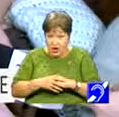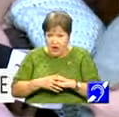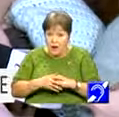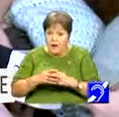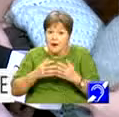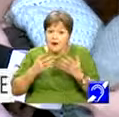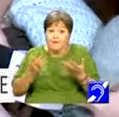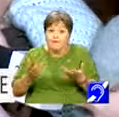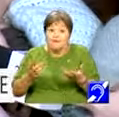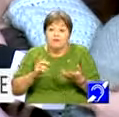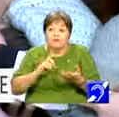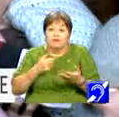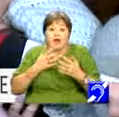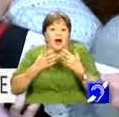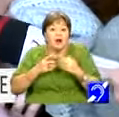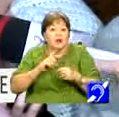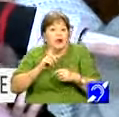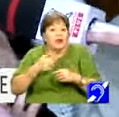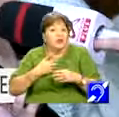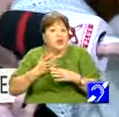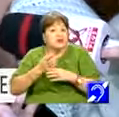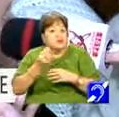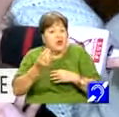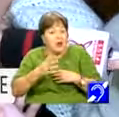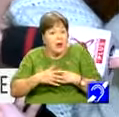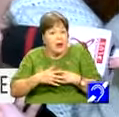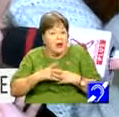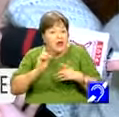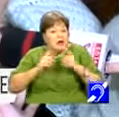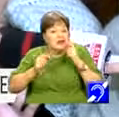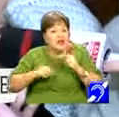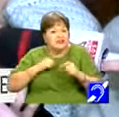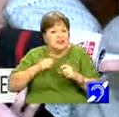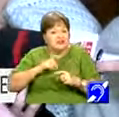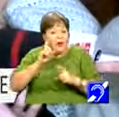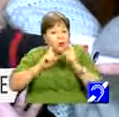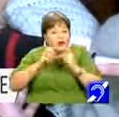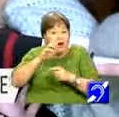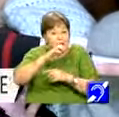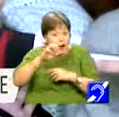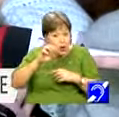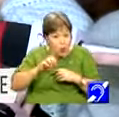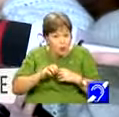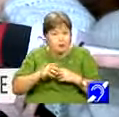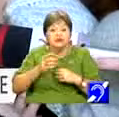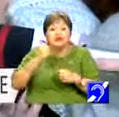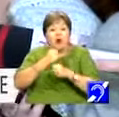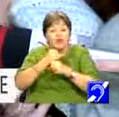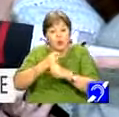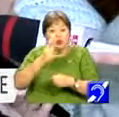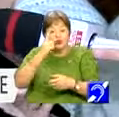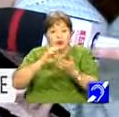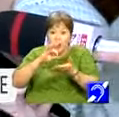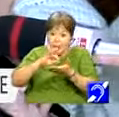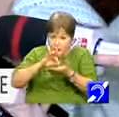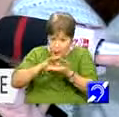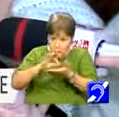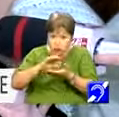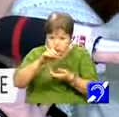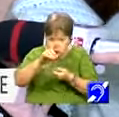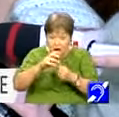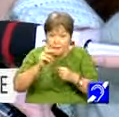care nu au dat cu plus sunt cateva si subliniez acest lucru sunt câteva propuneri intensă pe care